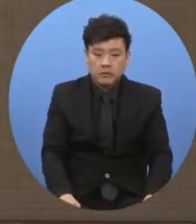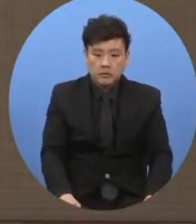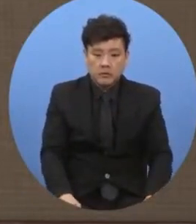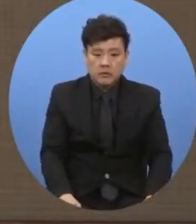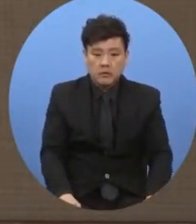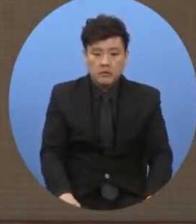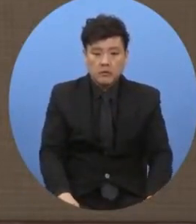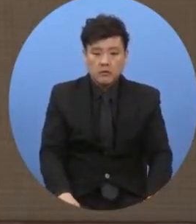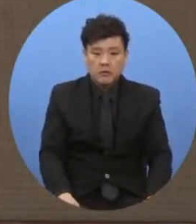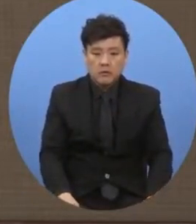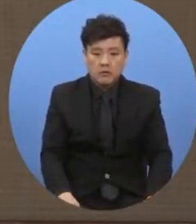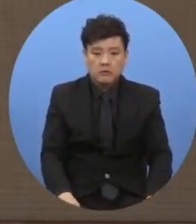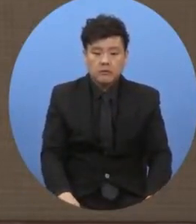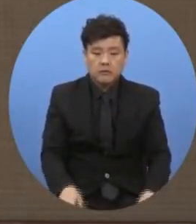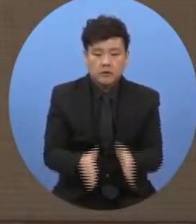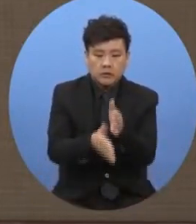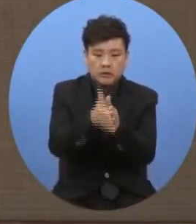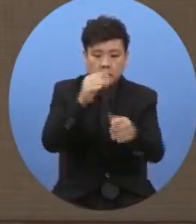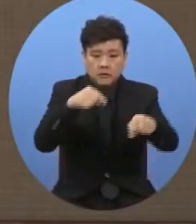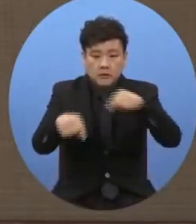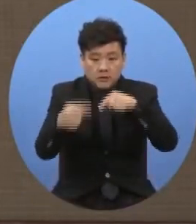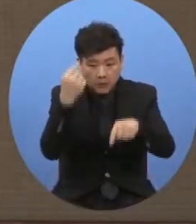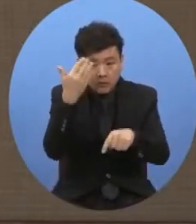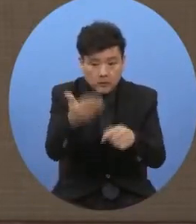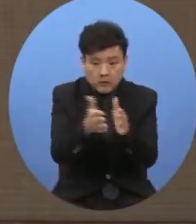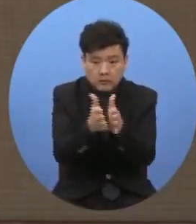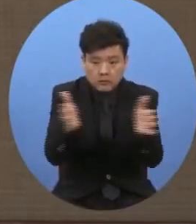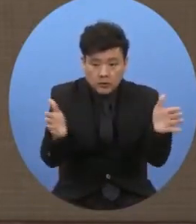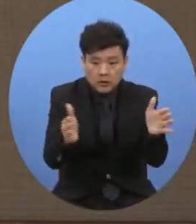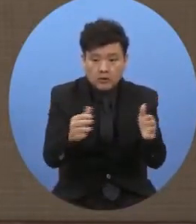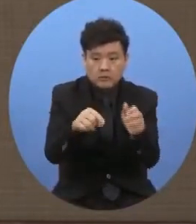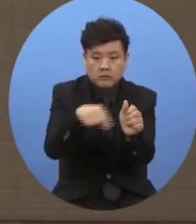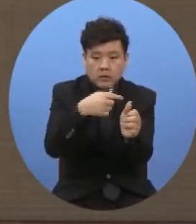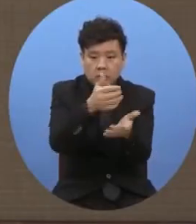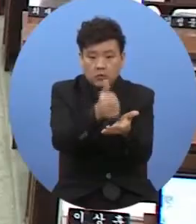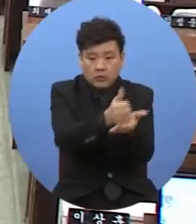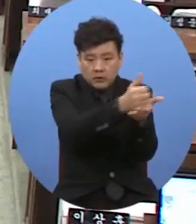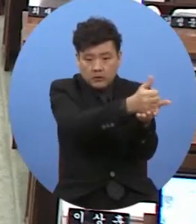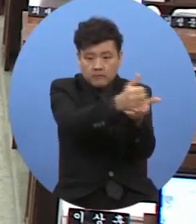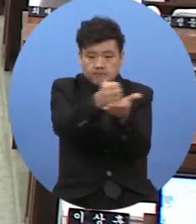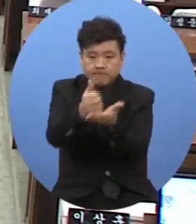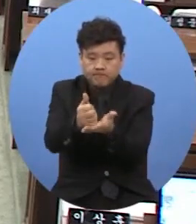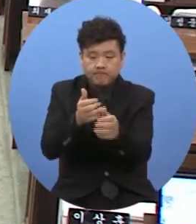겸허한 마음으로 시정 질문을 시작하겠습니다. 먼저 조희연 교육감님 답변대로 나와 주십시오.